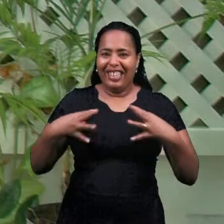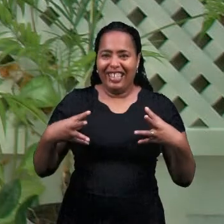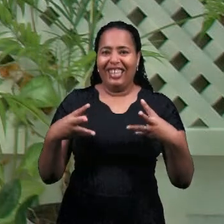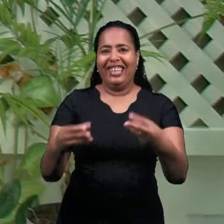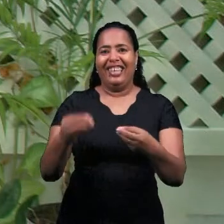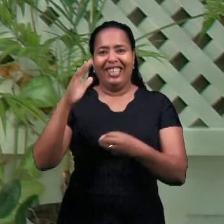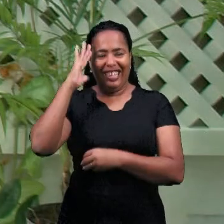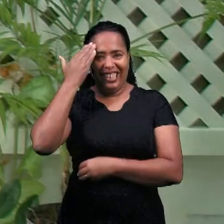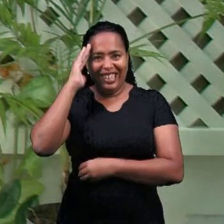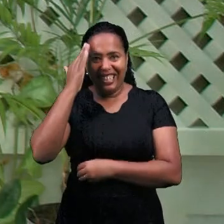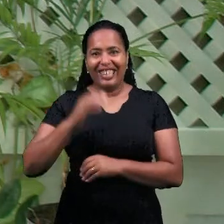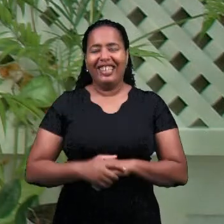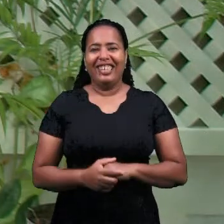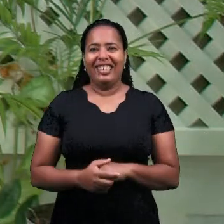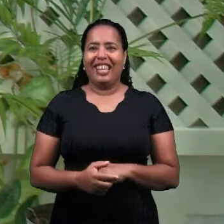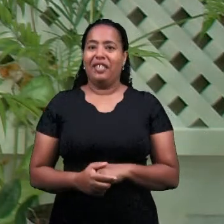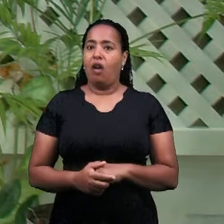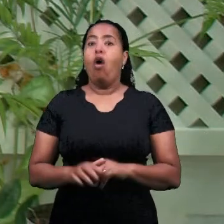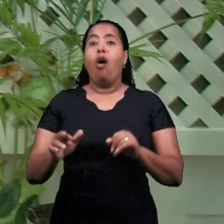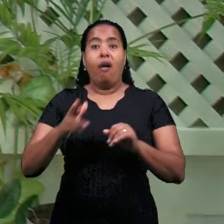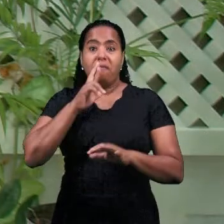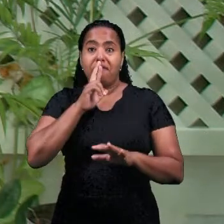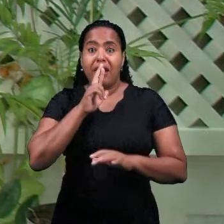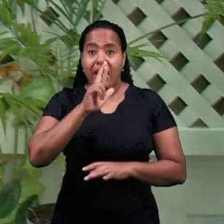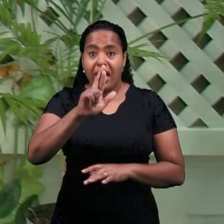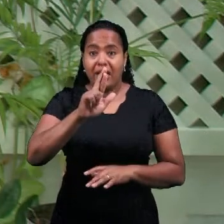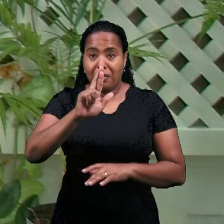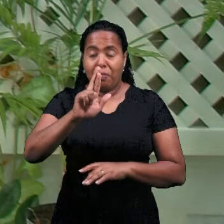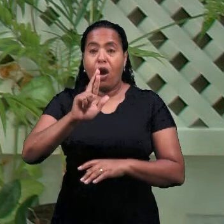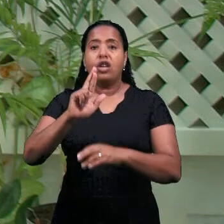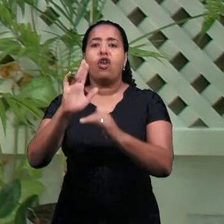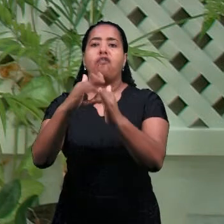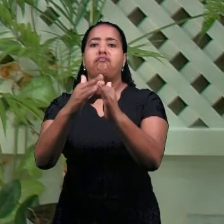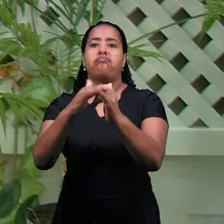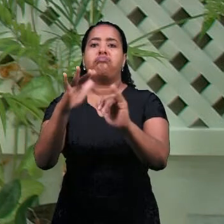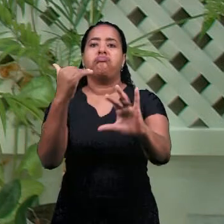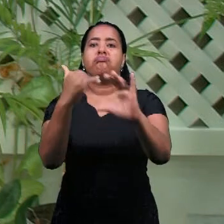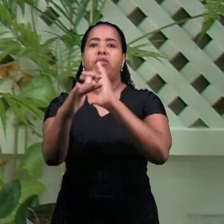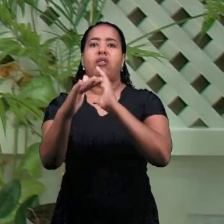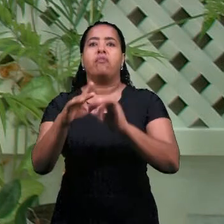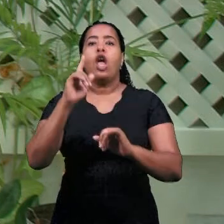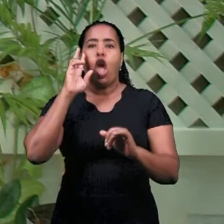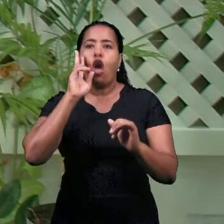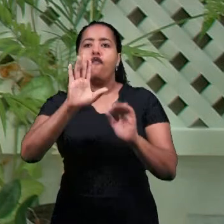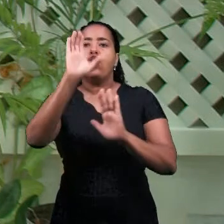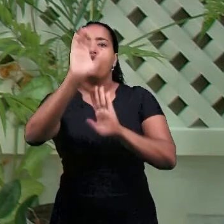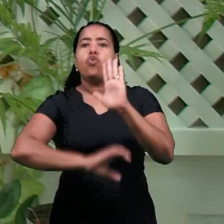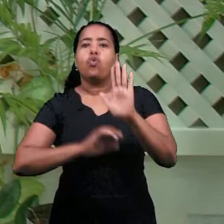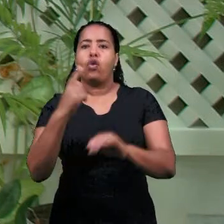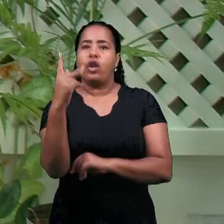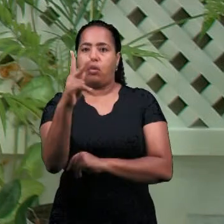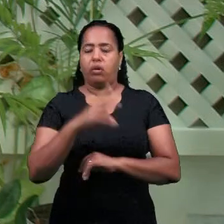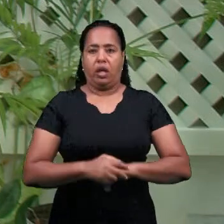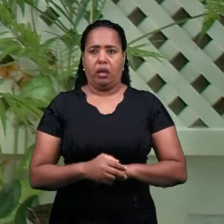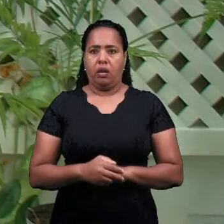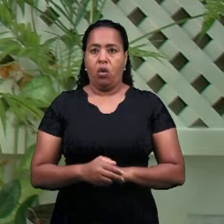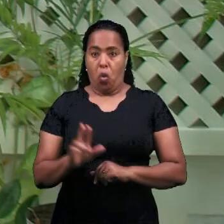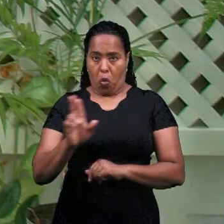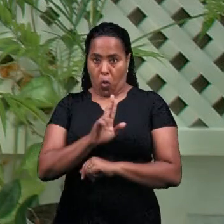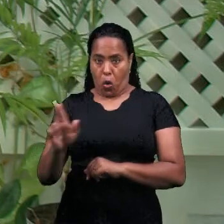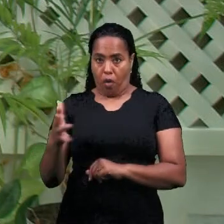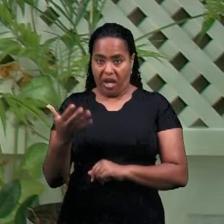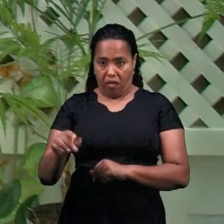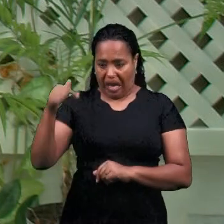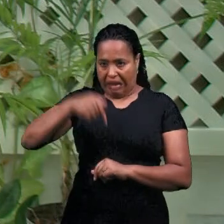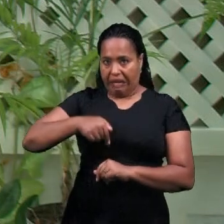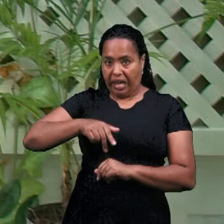comprendre. Mais la réponse, je vais demander qu'on mette dans YouTube. Il ne veut pas donner son